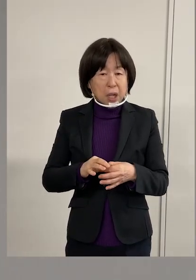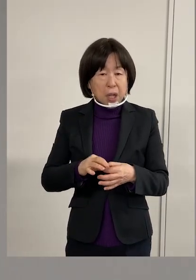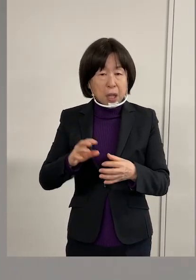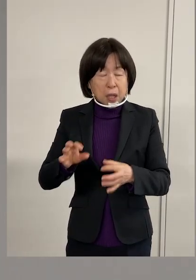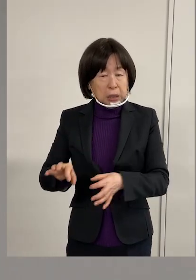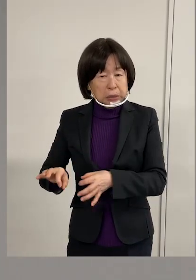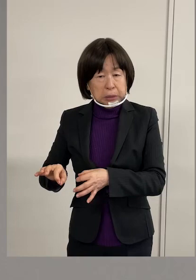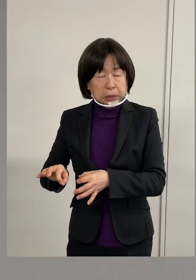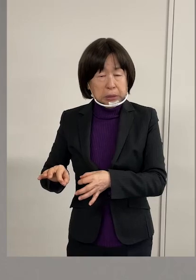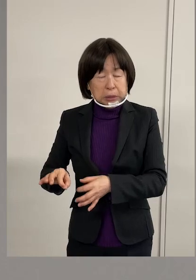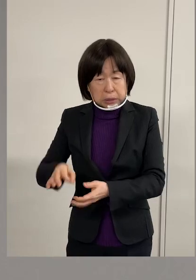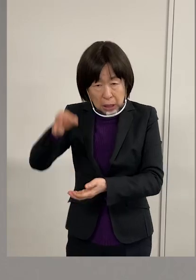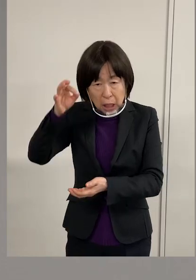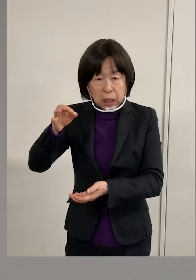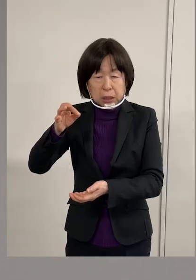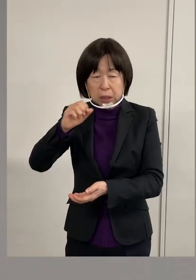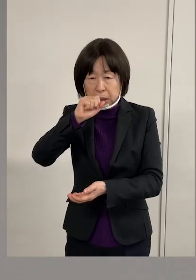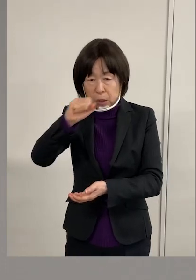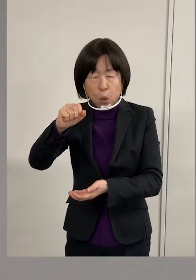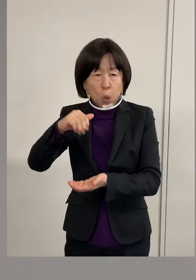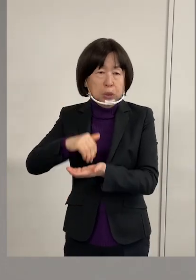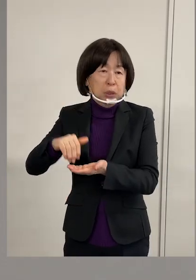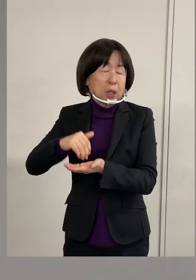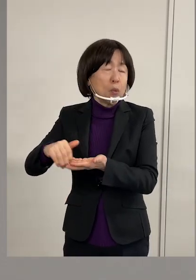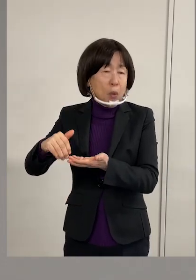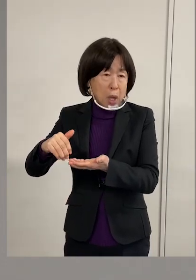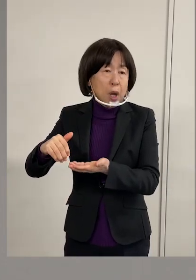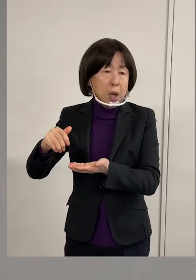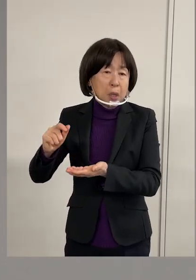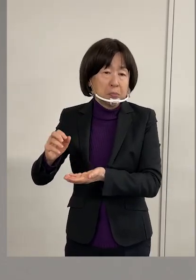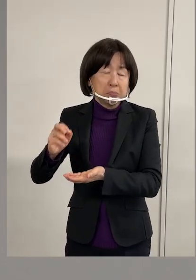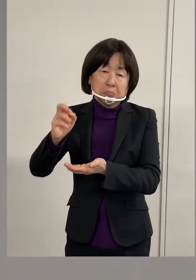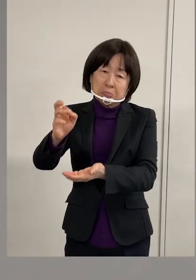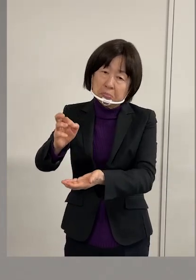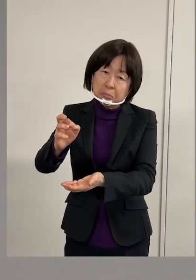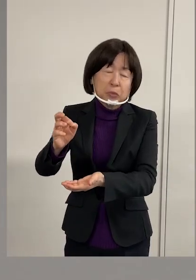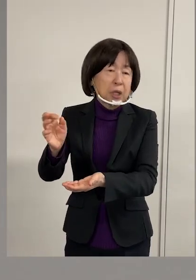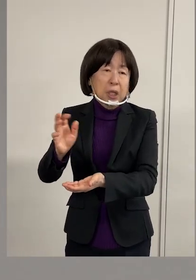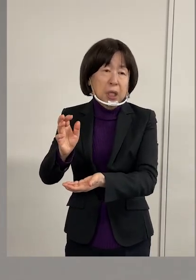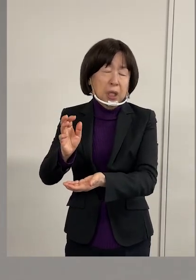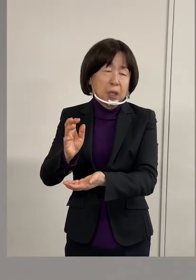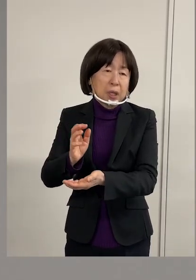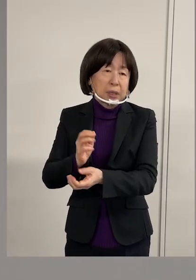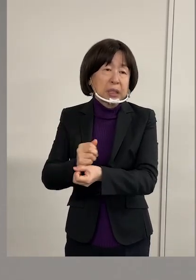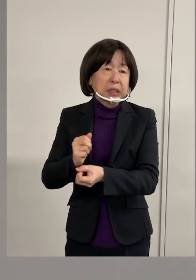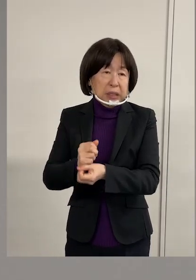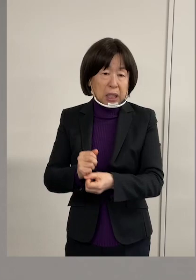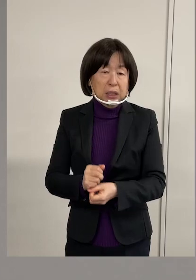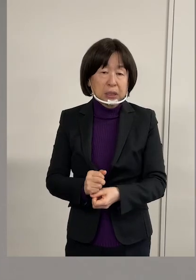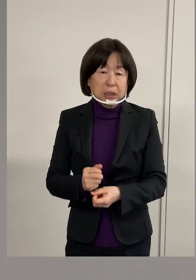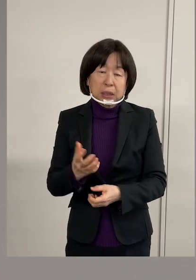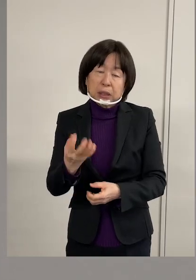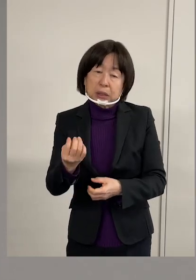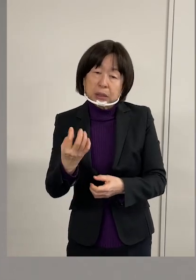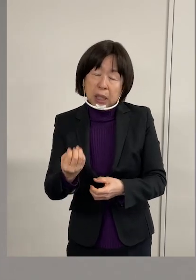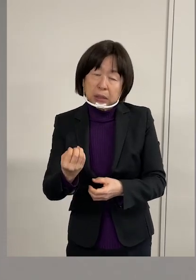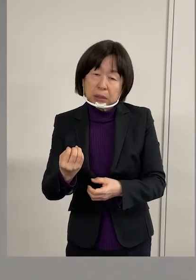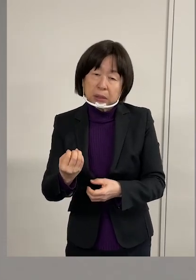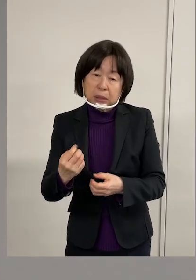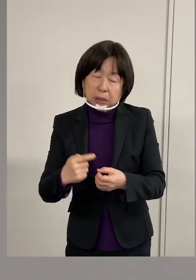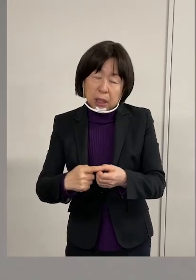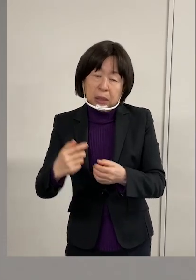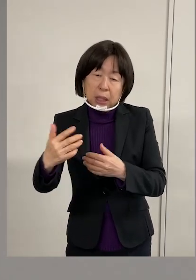れないというふうな認識を持っておりますので、まあ一定何年かということはまだ議会の意見を聞いて決めろと思ってます